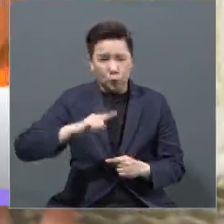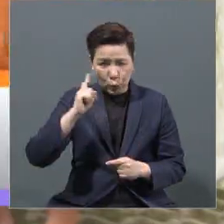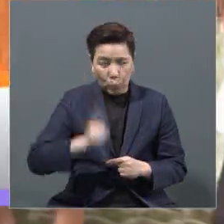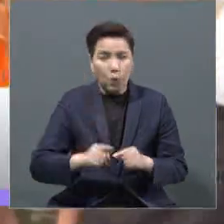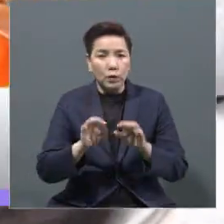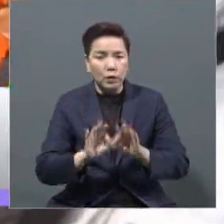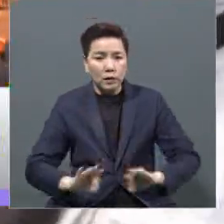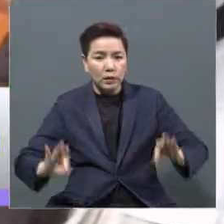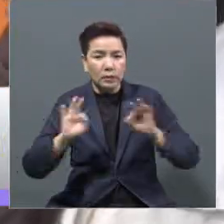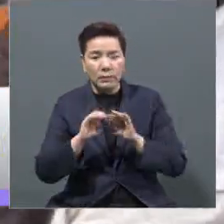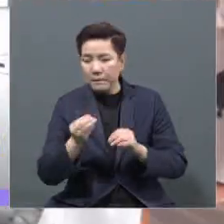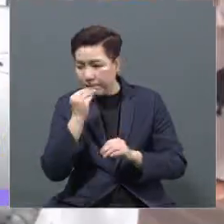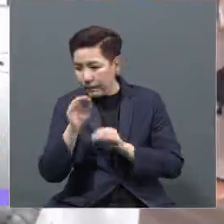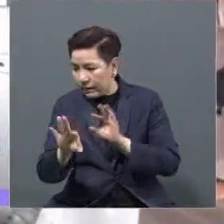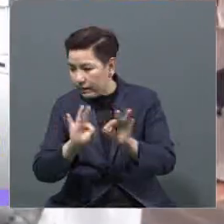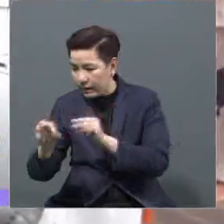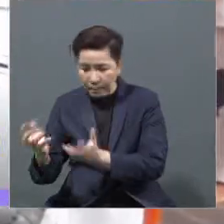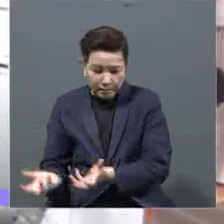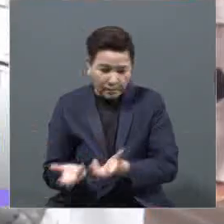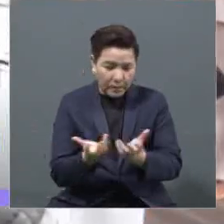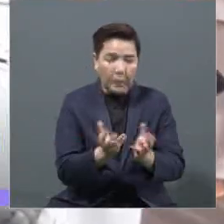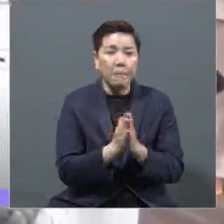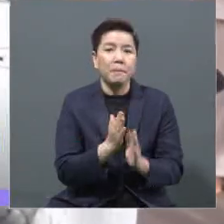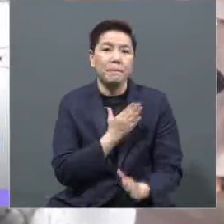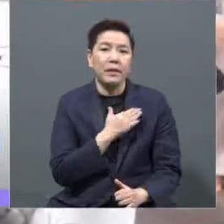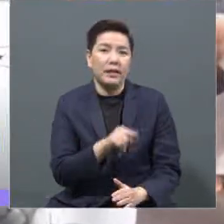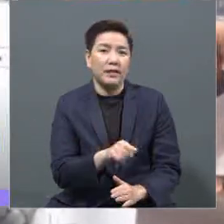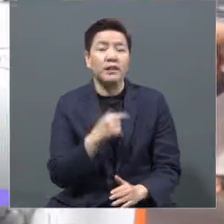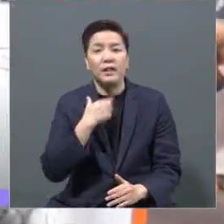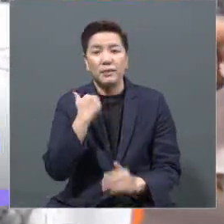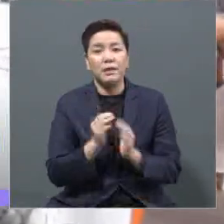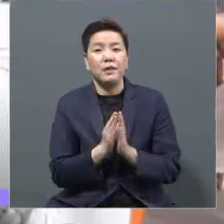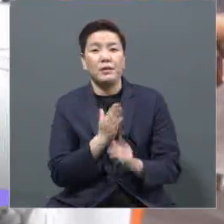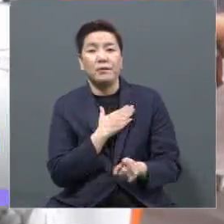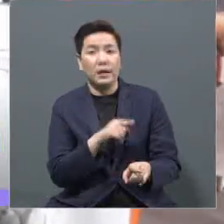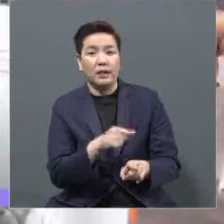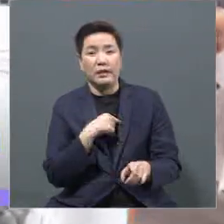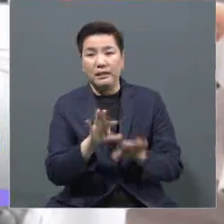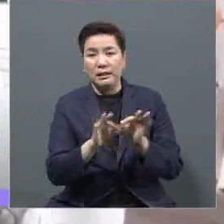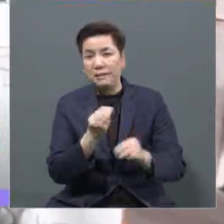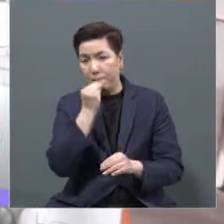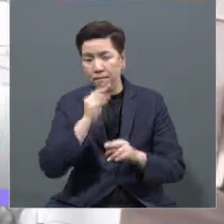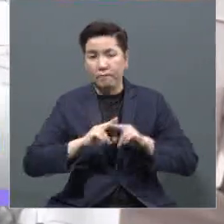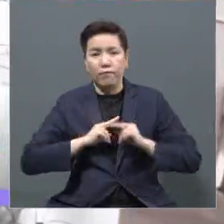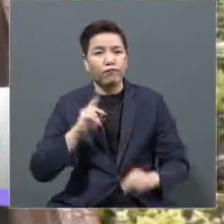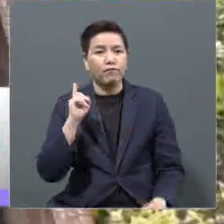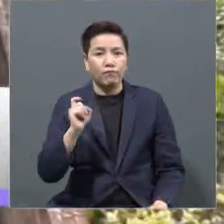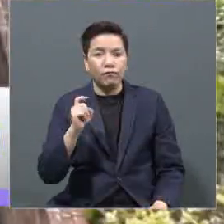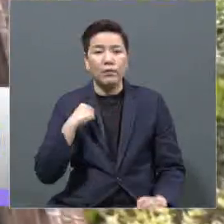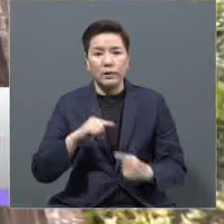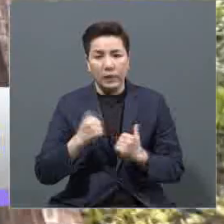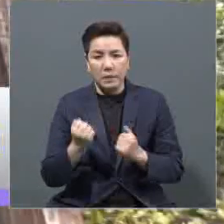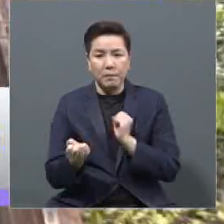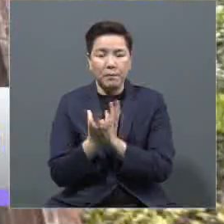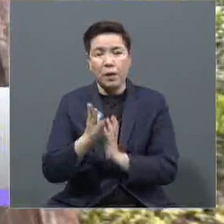สำคัญในการเลือกอาหารที่จะนำไปทำบุญตักบาตรด้วยนะครับเนื่องจากพระสงฆ์เนี่ยไม่สามารถเลือกฉันได้จึงเป็นเหตุสำคัญของการ